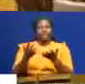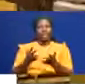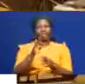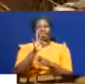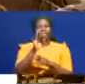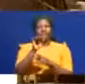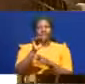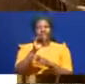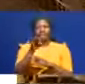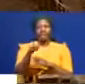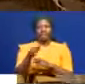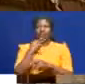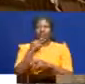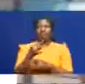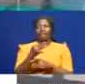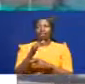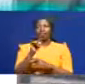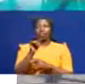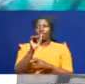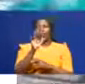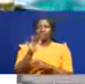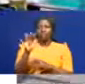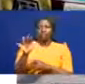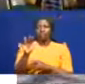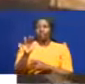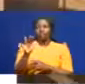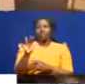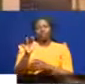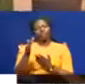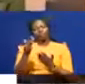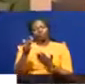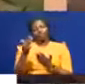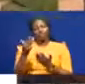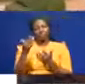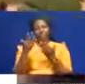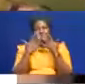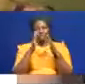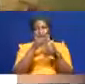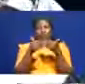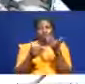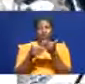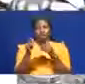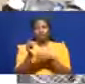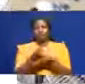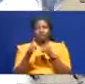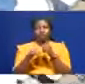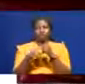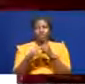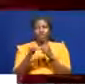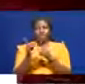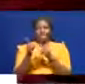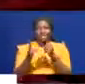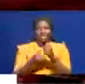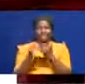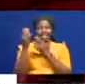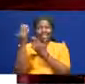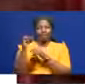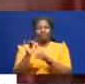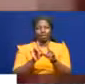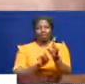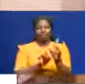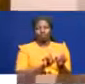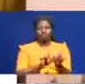1.35 ilikamilishwa mjini Shanghai Juni 6 na inatarajiwa kufanya safari mbili